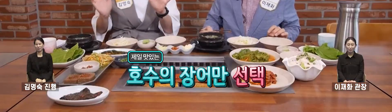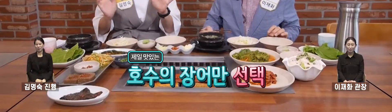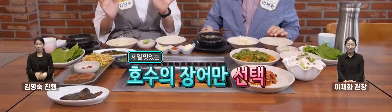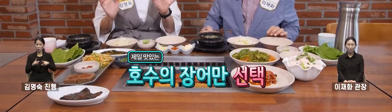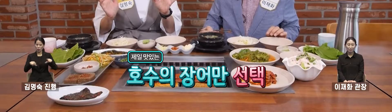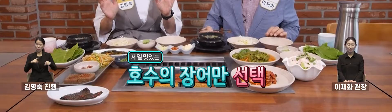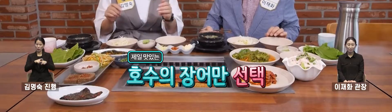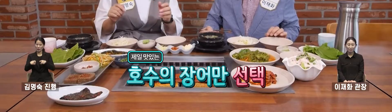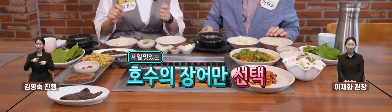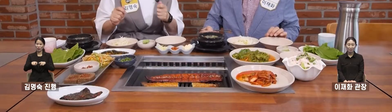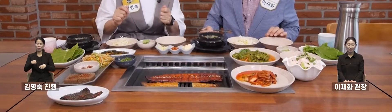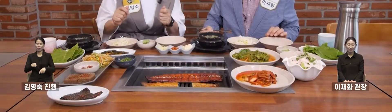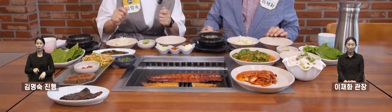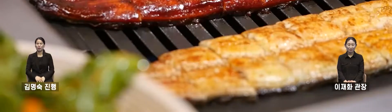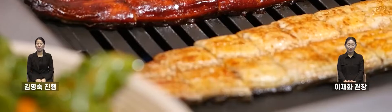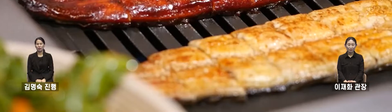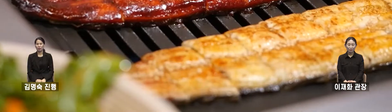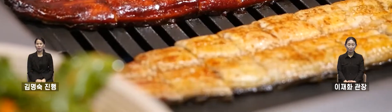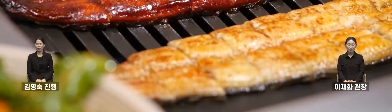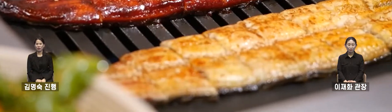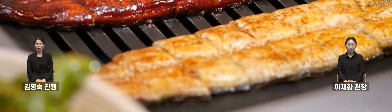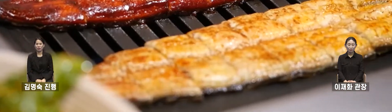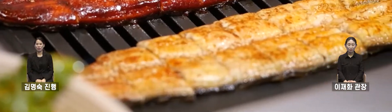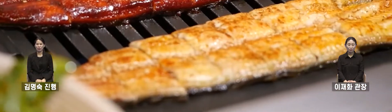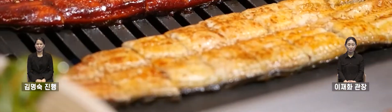근데 보통 장어도 저희들이